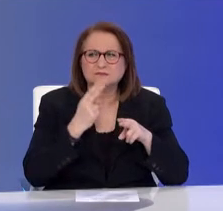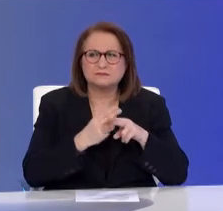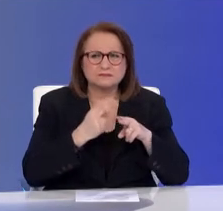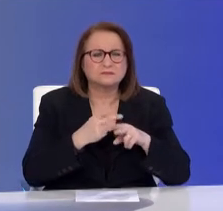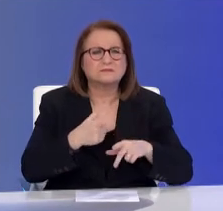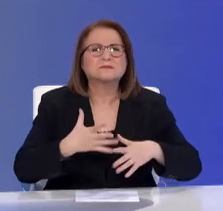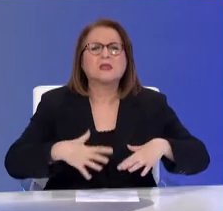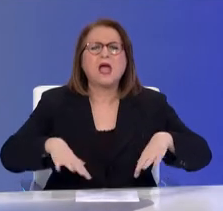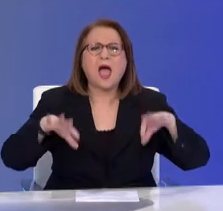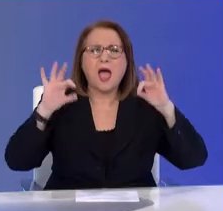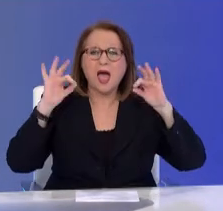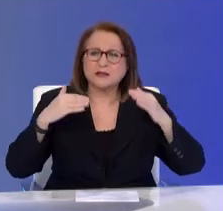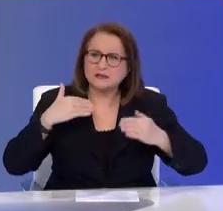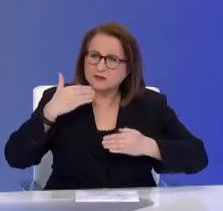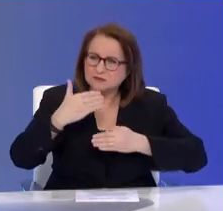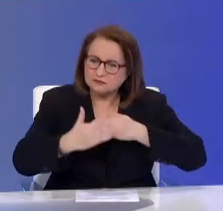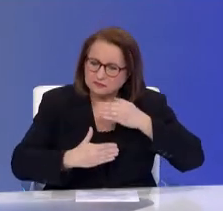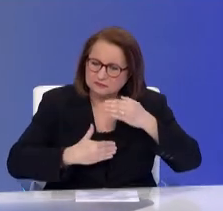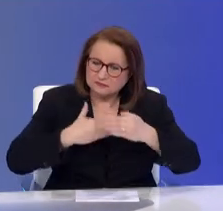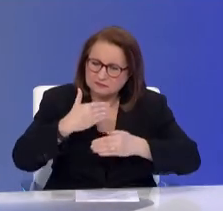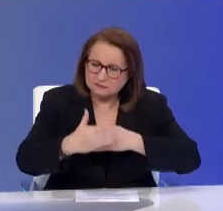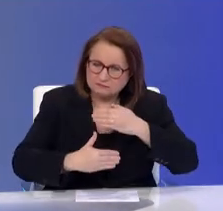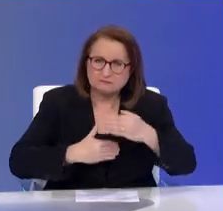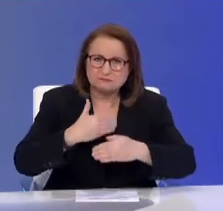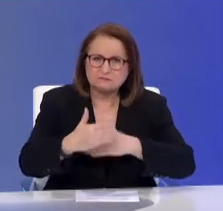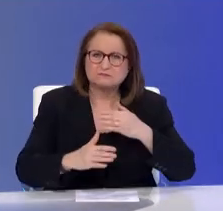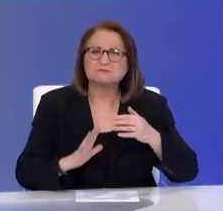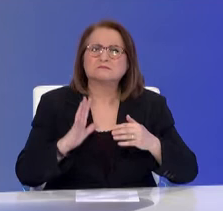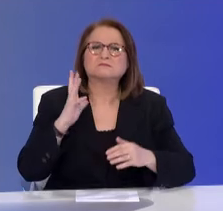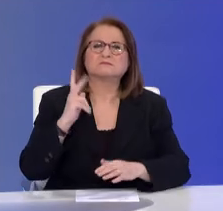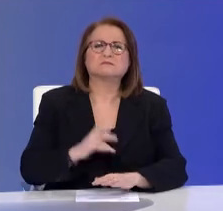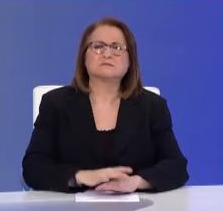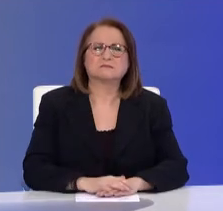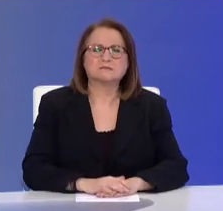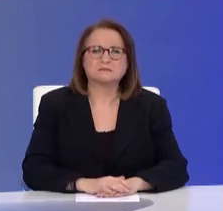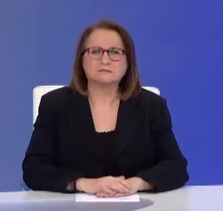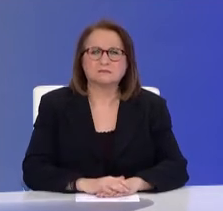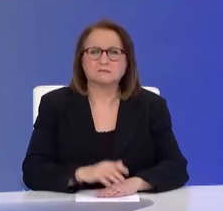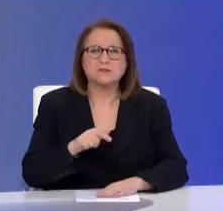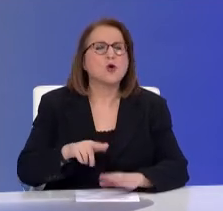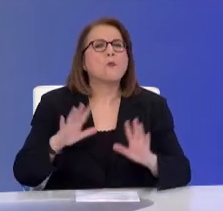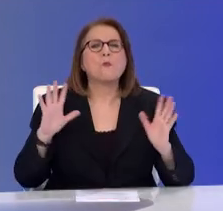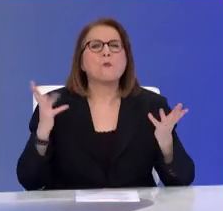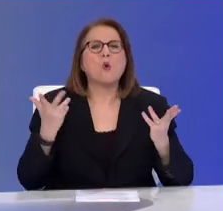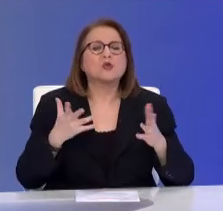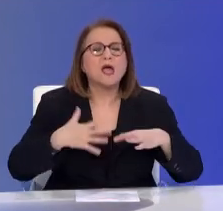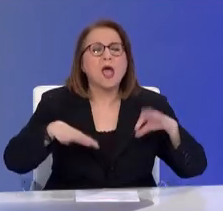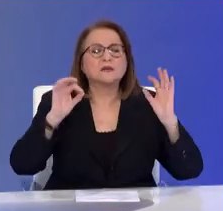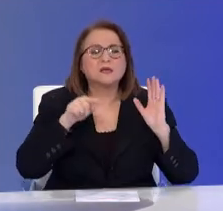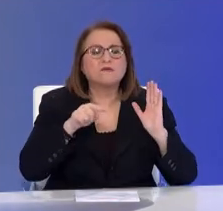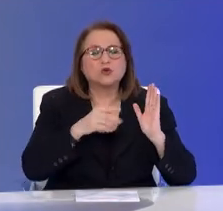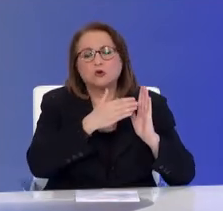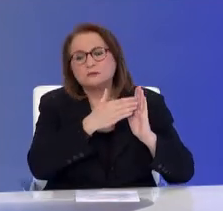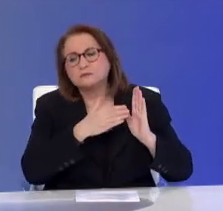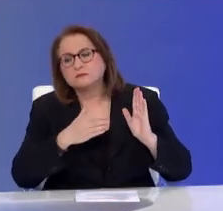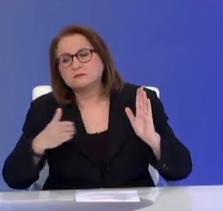άρχισε να παίρνει σάρκα και οστά με την, ο διαφωτισμός